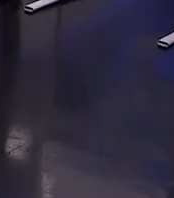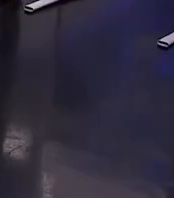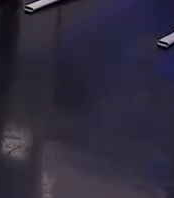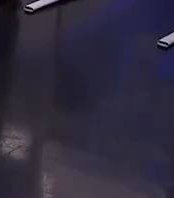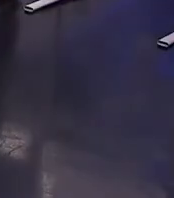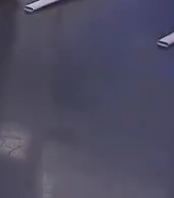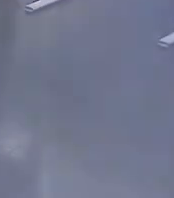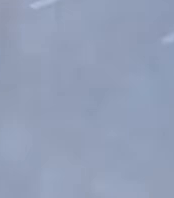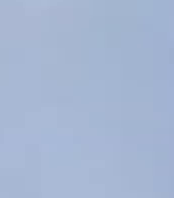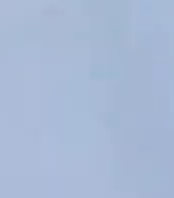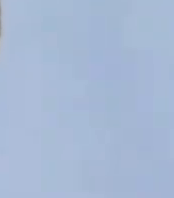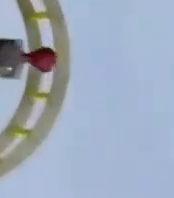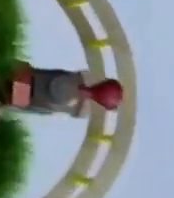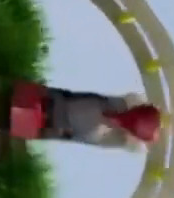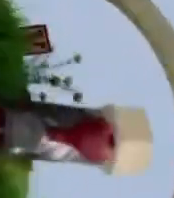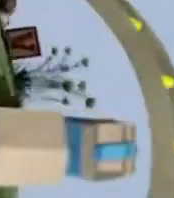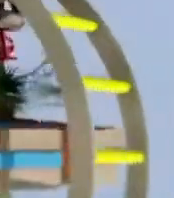1, 2, 3, 4.